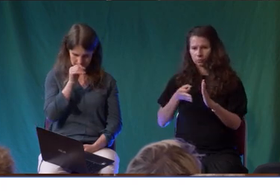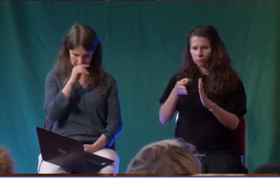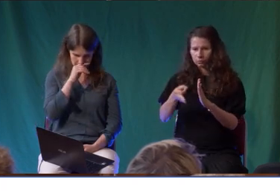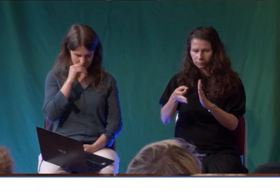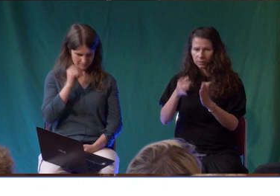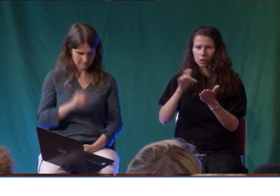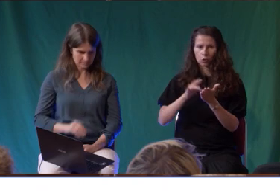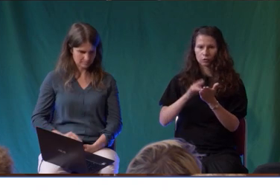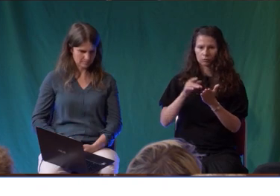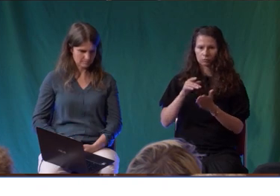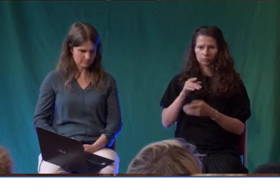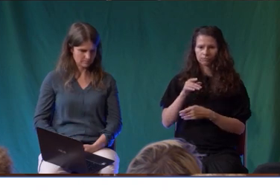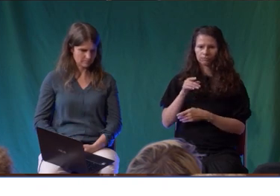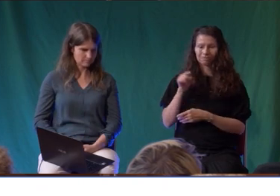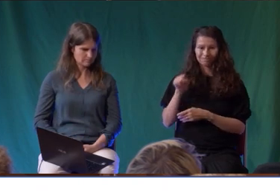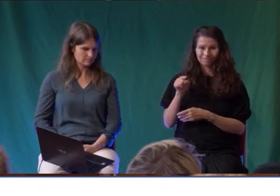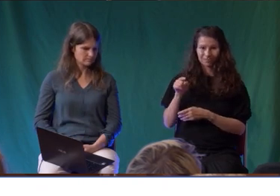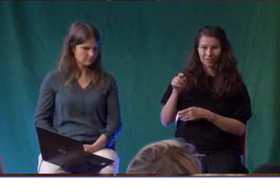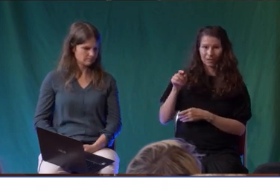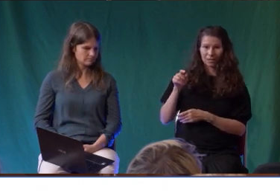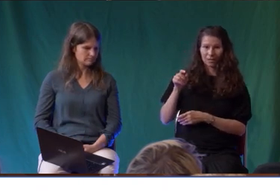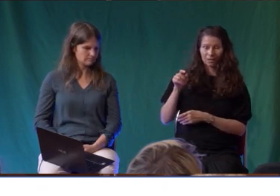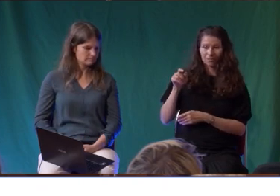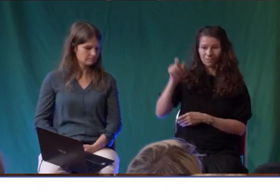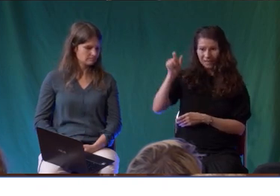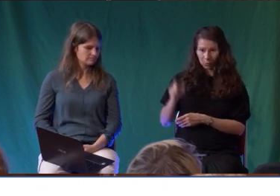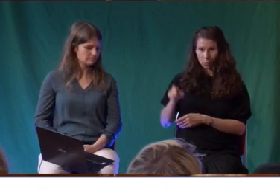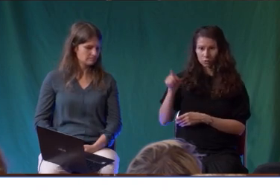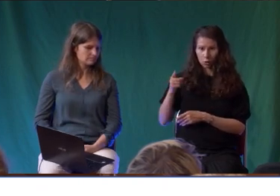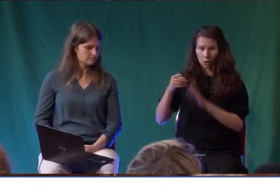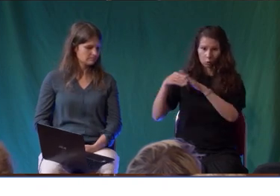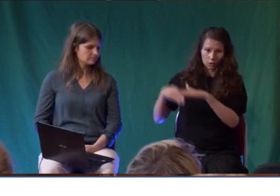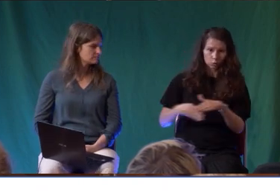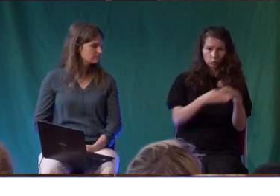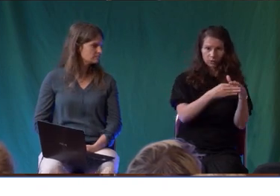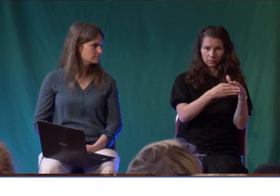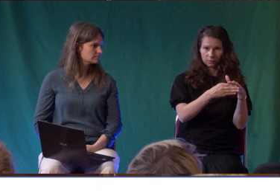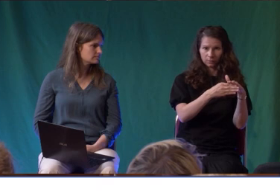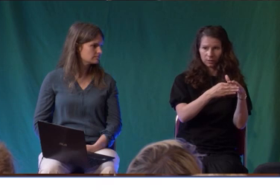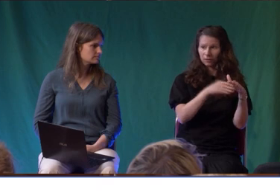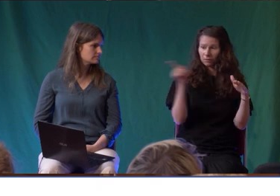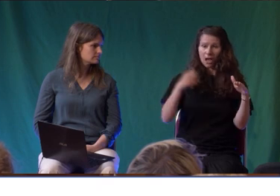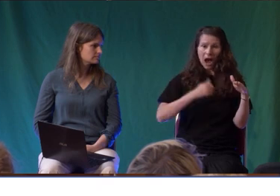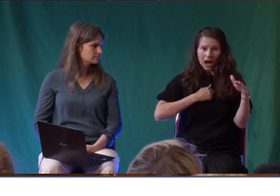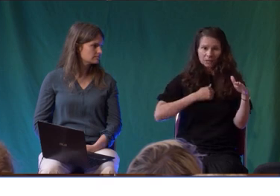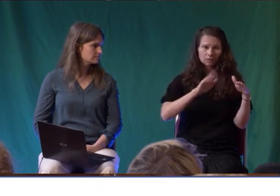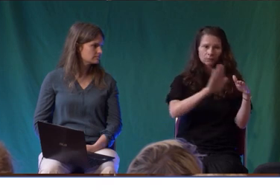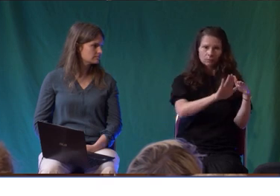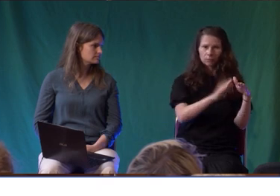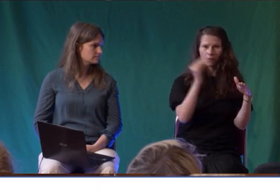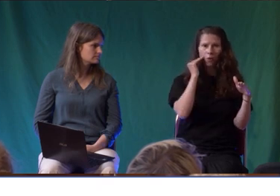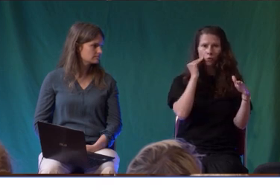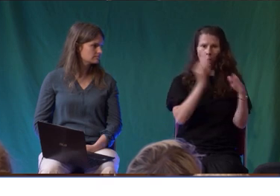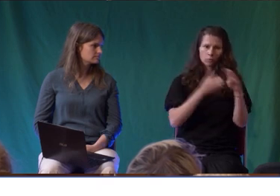unterstützungsperson Angst haben wenn sie in einer eigenen Wohnung lebt also es gibt keine festen Hinweise und da also das ist einfach auch